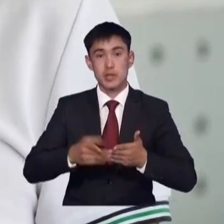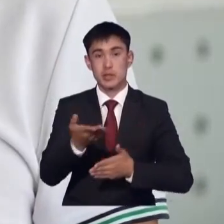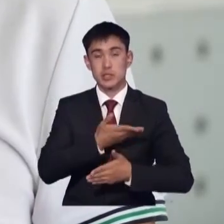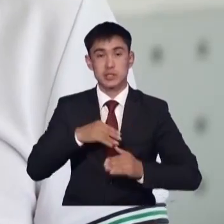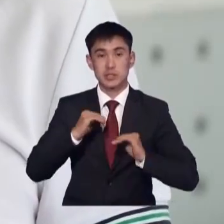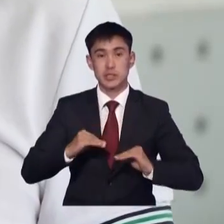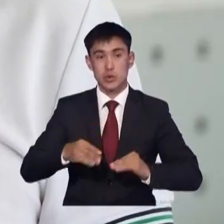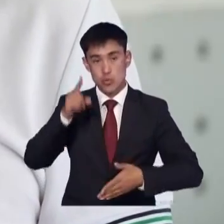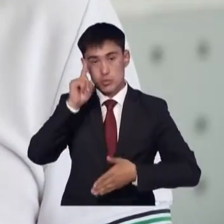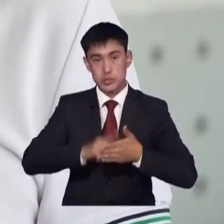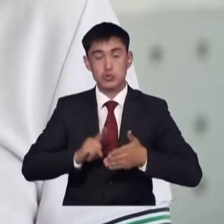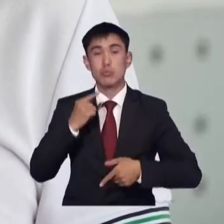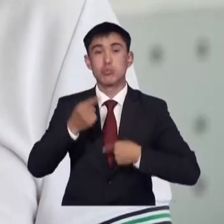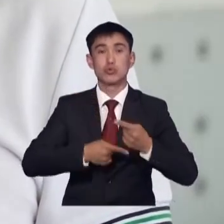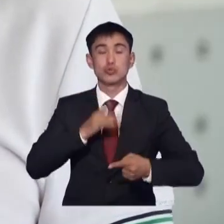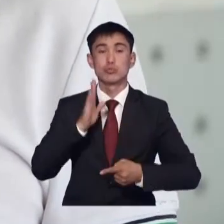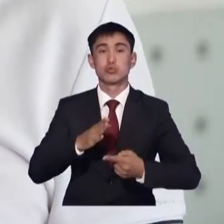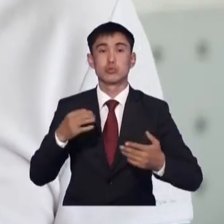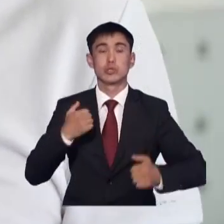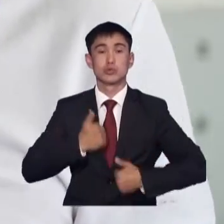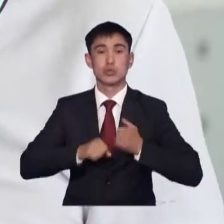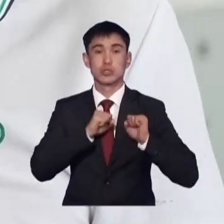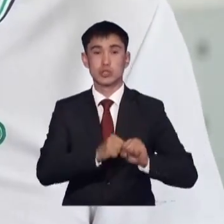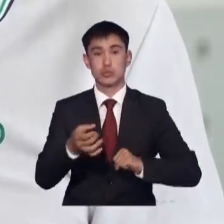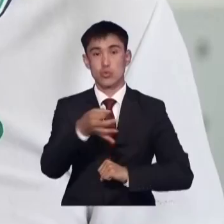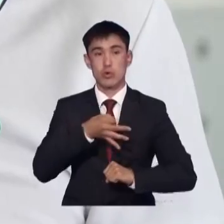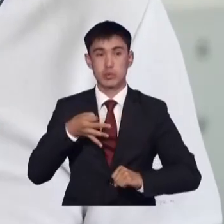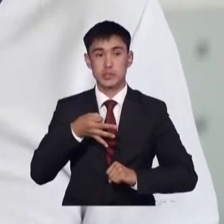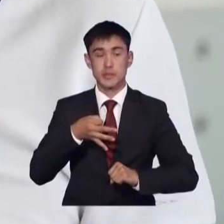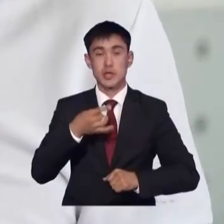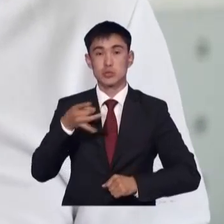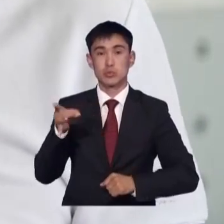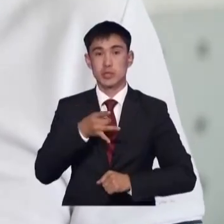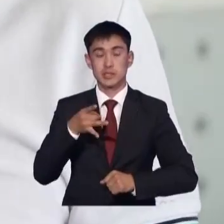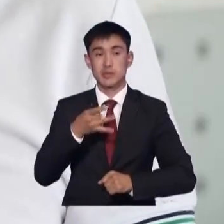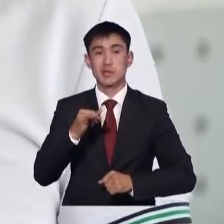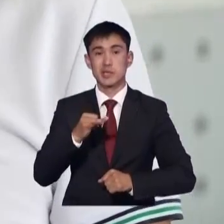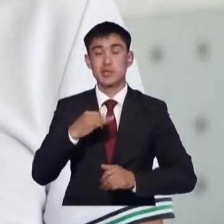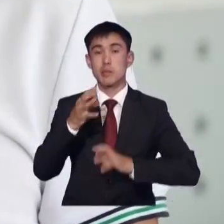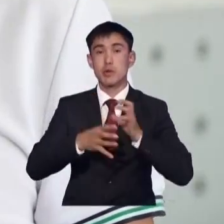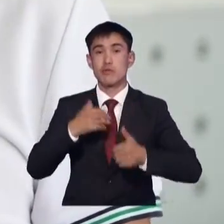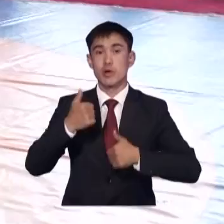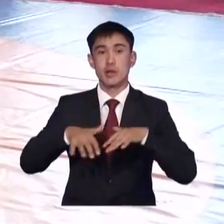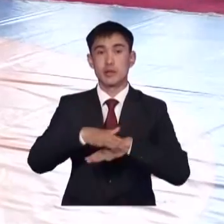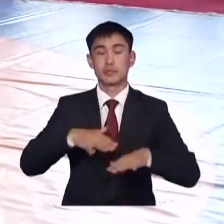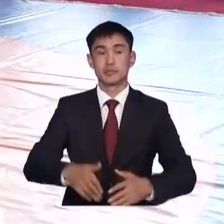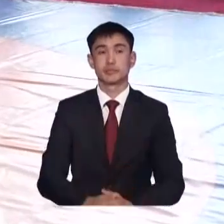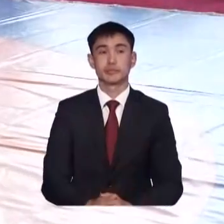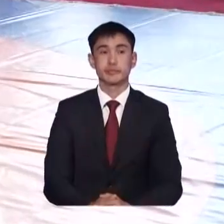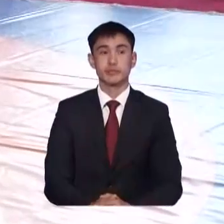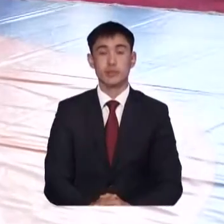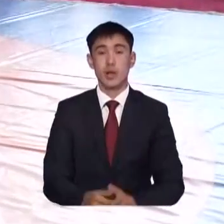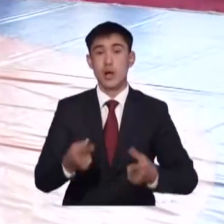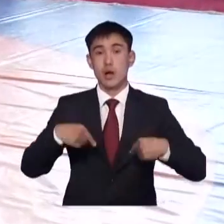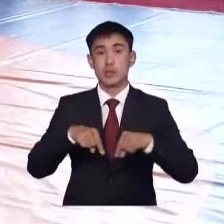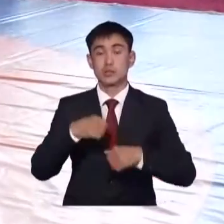детей и убеждены что в будущем они будут достойно представлять нашу область не только на республиканском и на мировой арене по словам